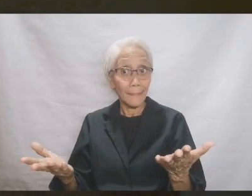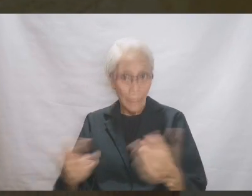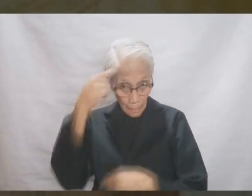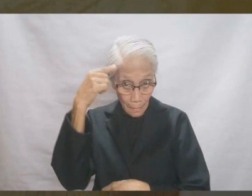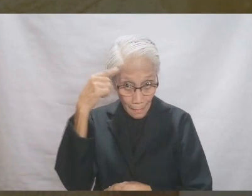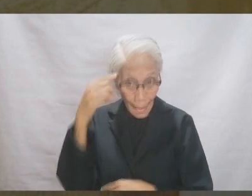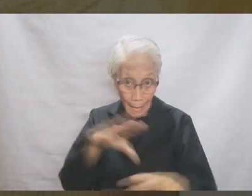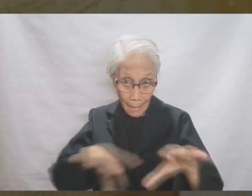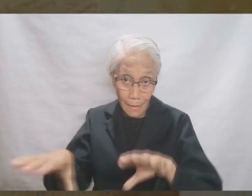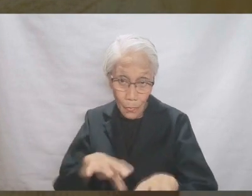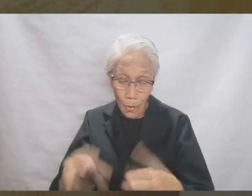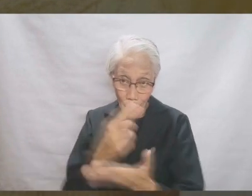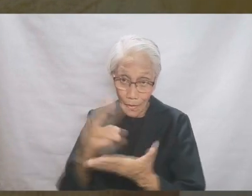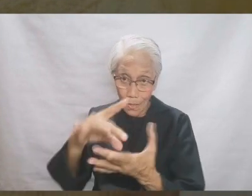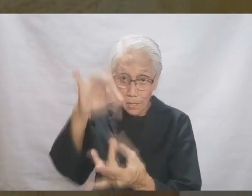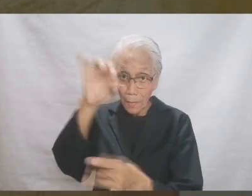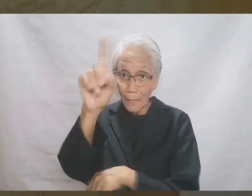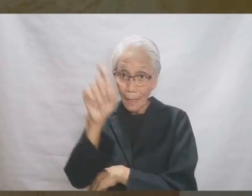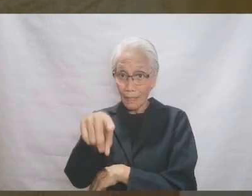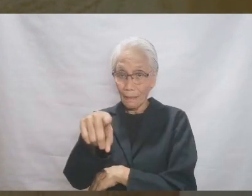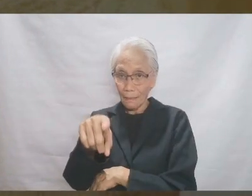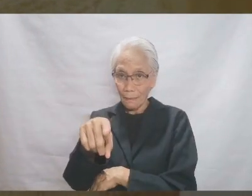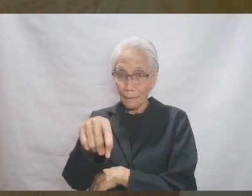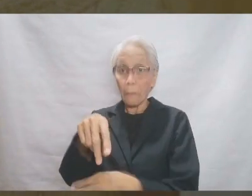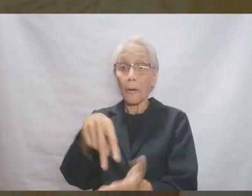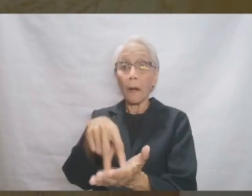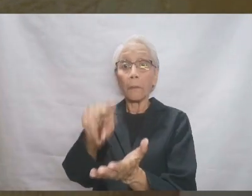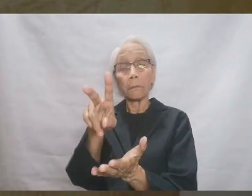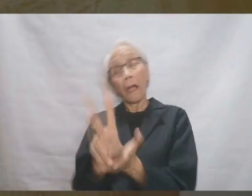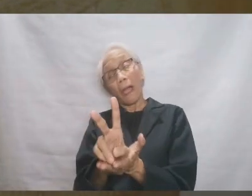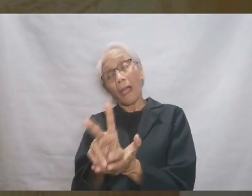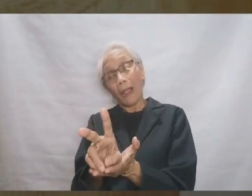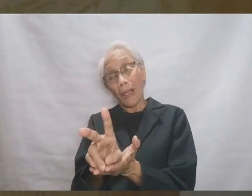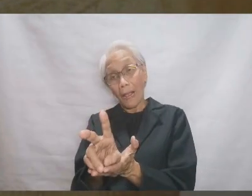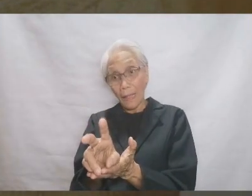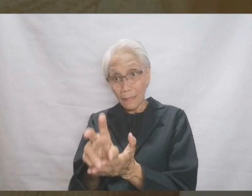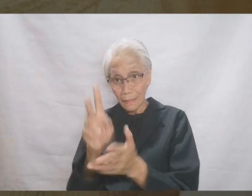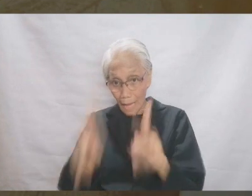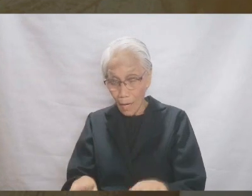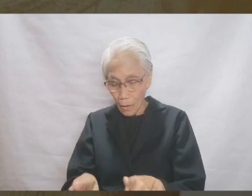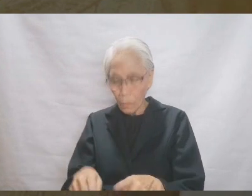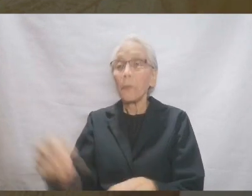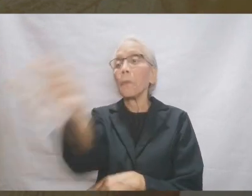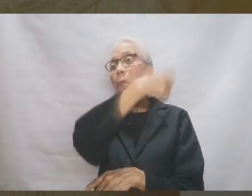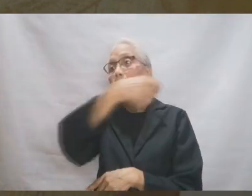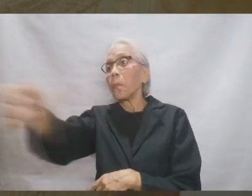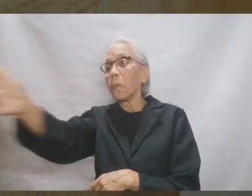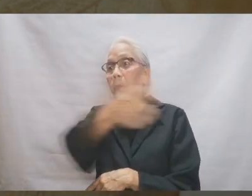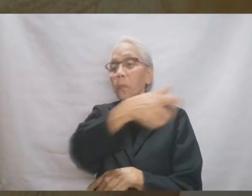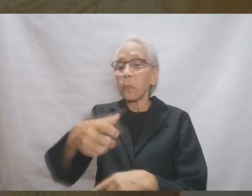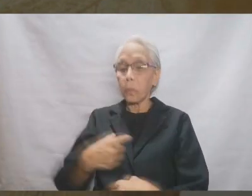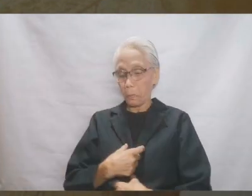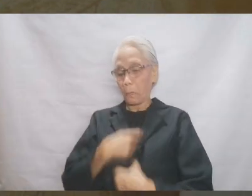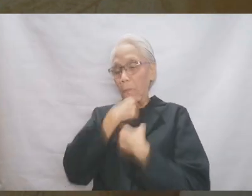Oh, ano? Sa palagay ba ninyo, gawain ng Espiritu Santo yan na magpatumba ng tao? Iwas-iwas mo lang ang